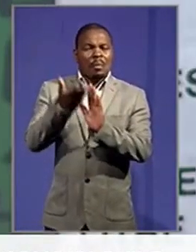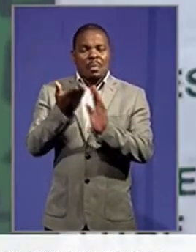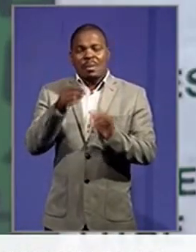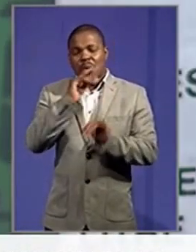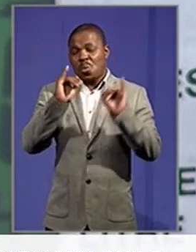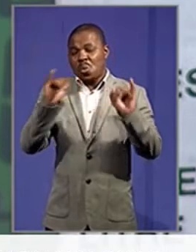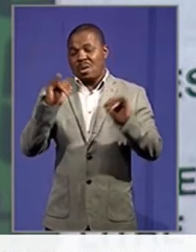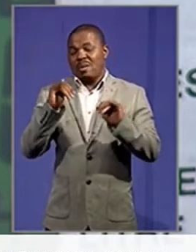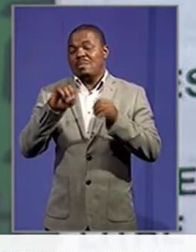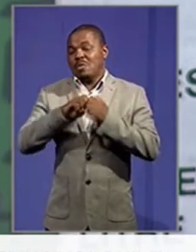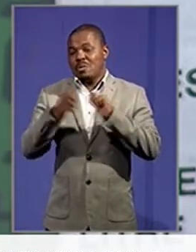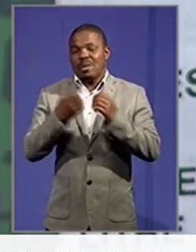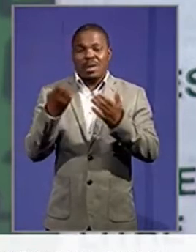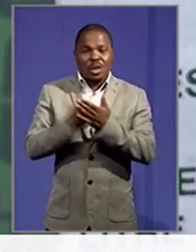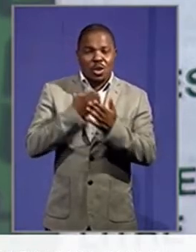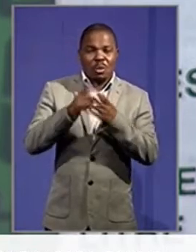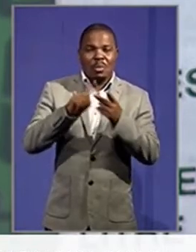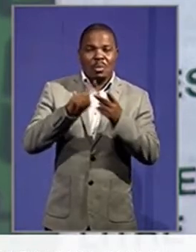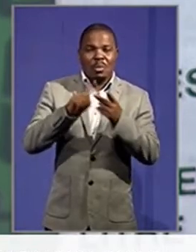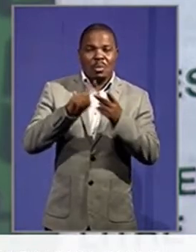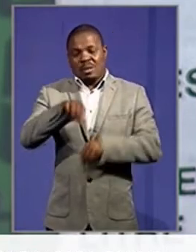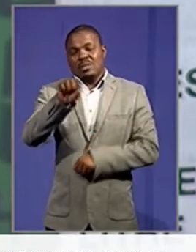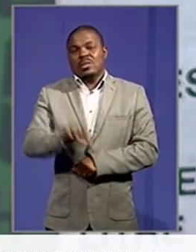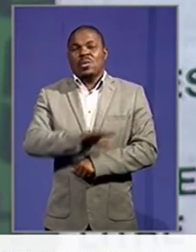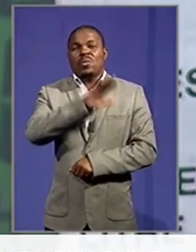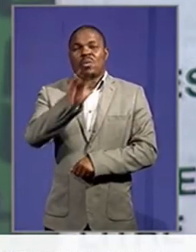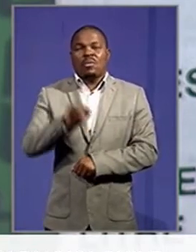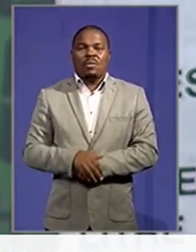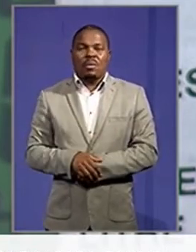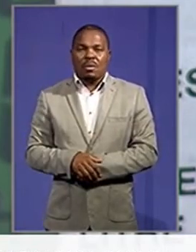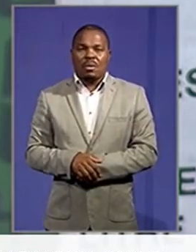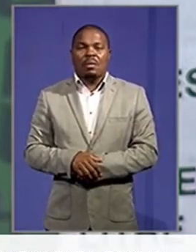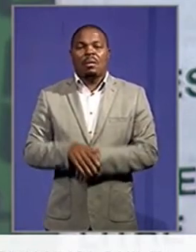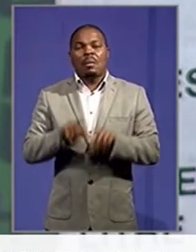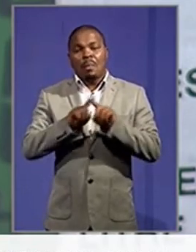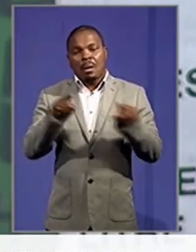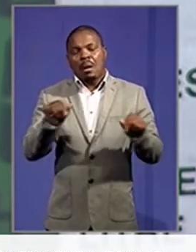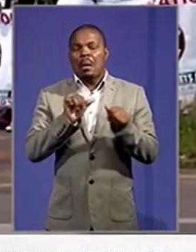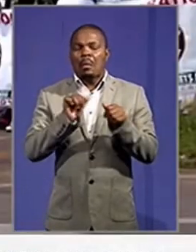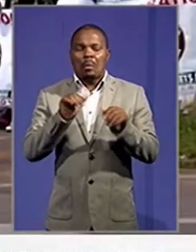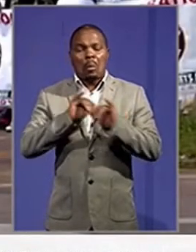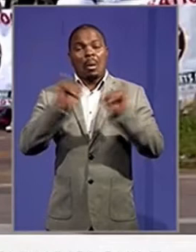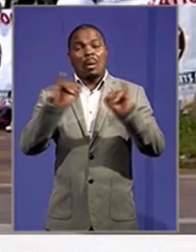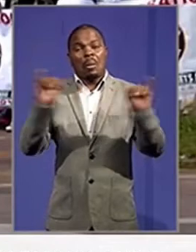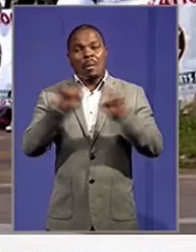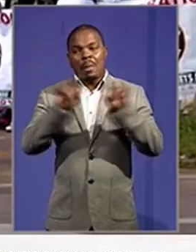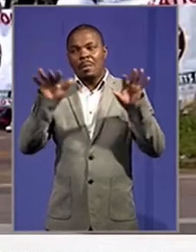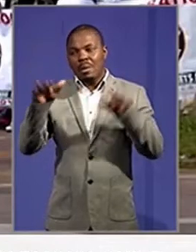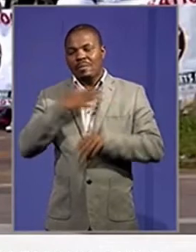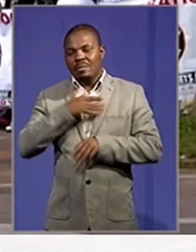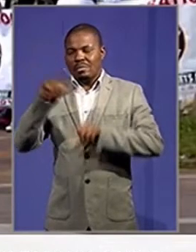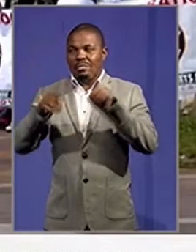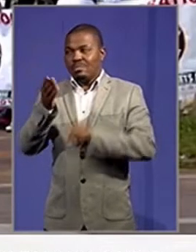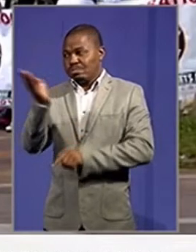mabapi le mesebetsi le moruo wa Afrika Borwa le ha maemo a bonahala a mpefala maikutlo a